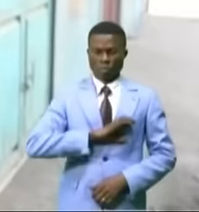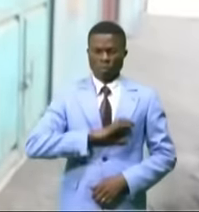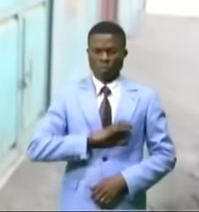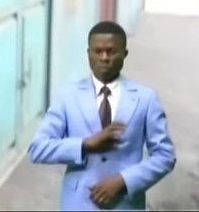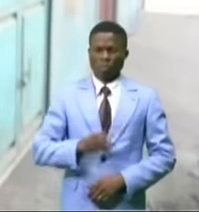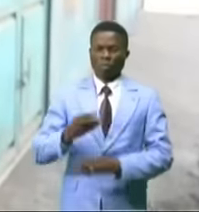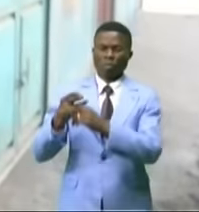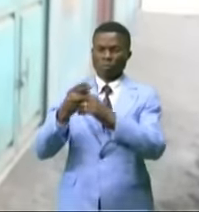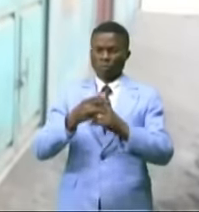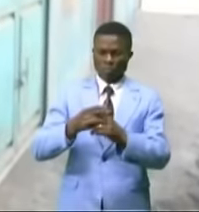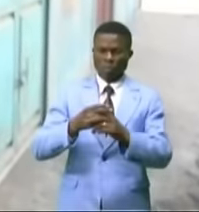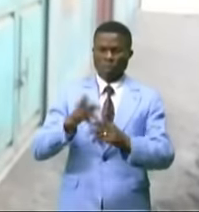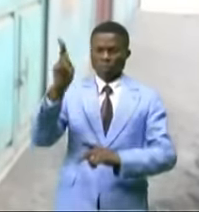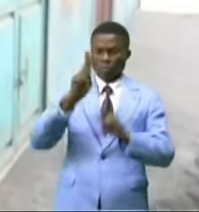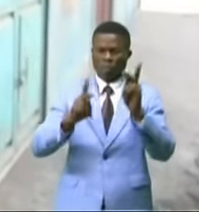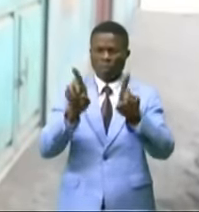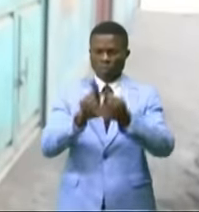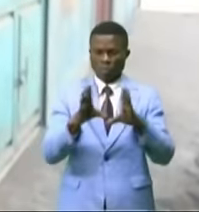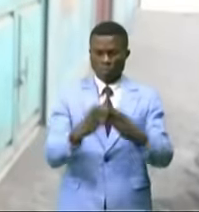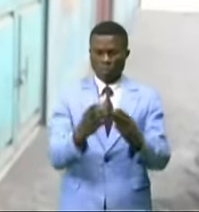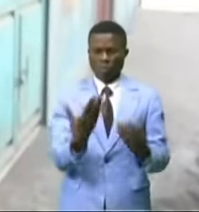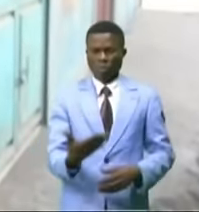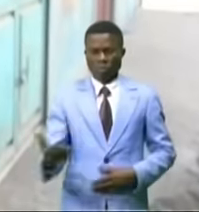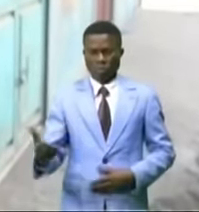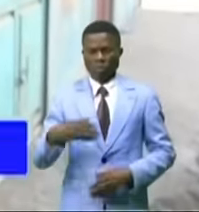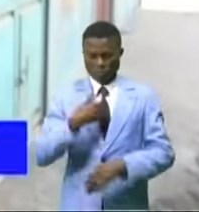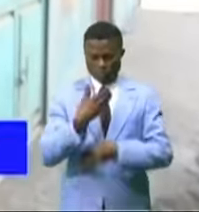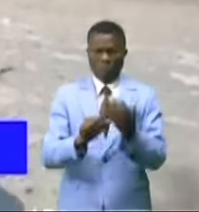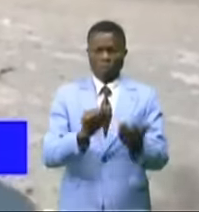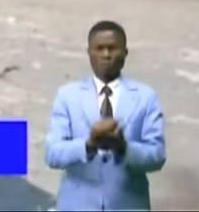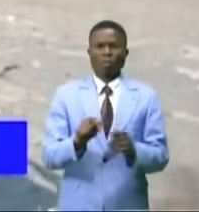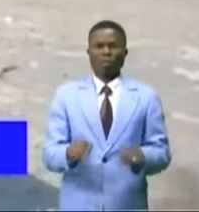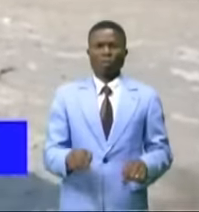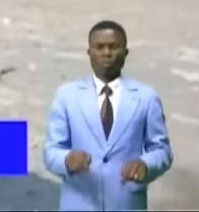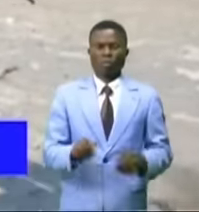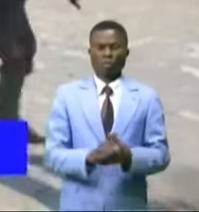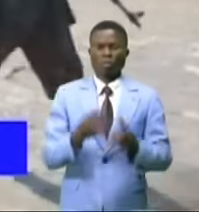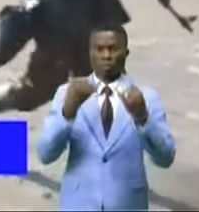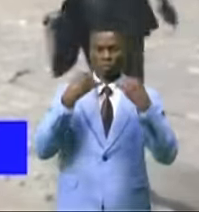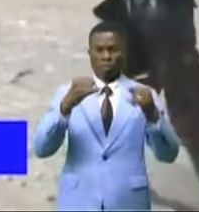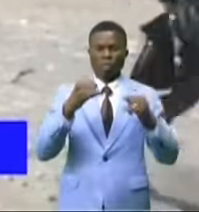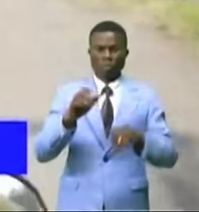sécuriser la population et leur bien. C'est ça que nous sommes en train de faire. Signalons que